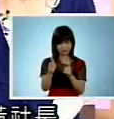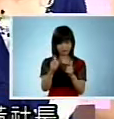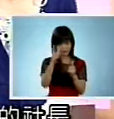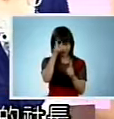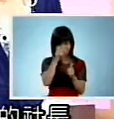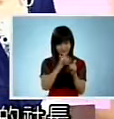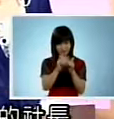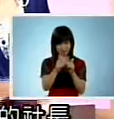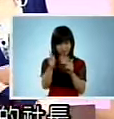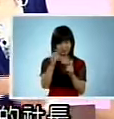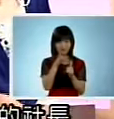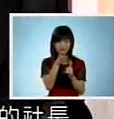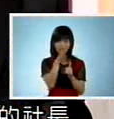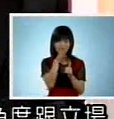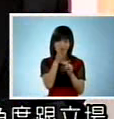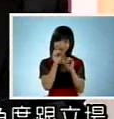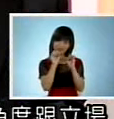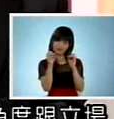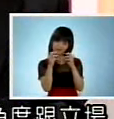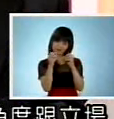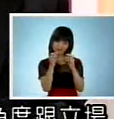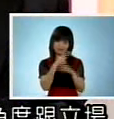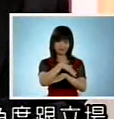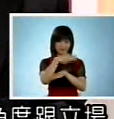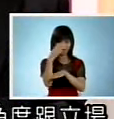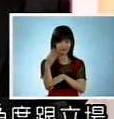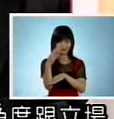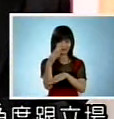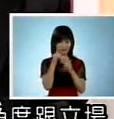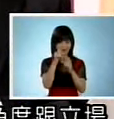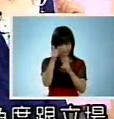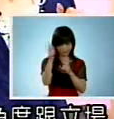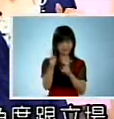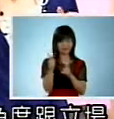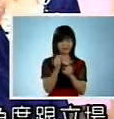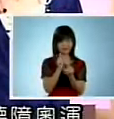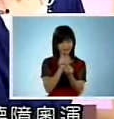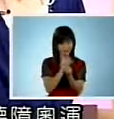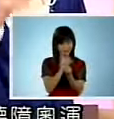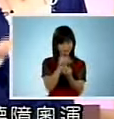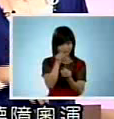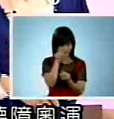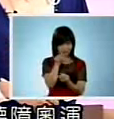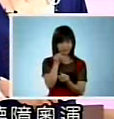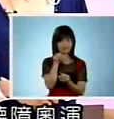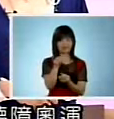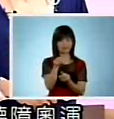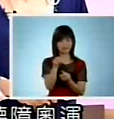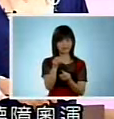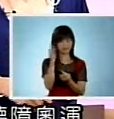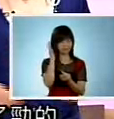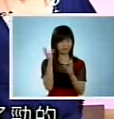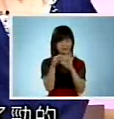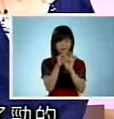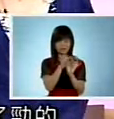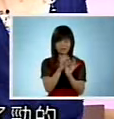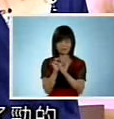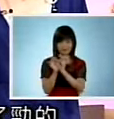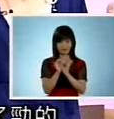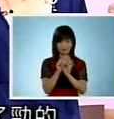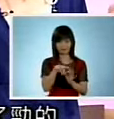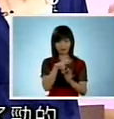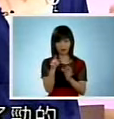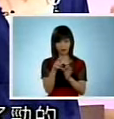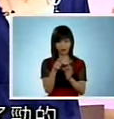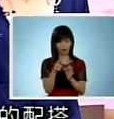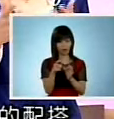黄社长他是这个论坛报的社长啊， 是 一个媒体的一个角度跟立场、看这一次的听障奥运，大家卯